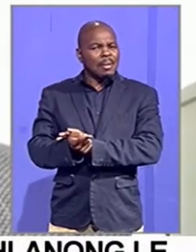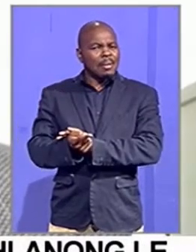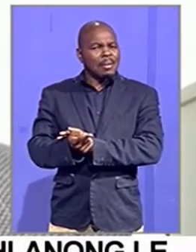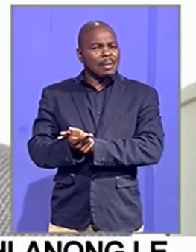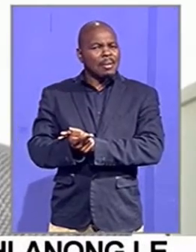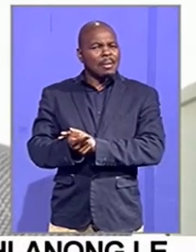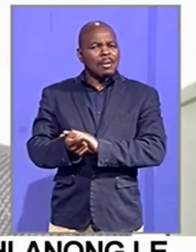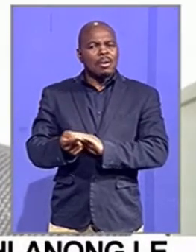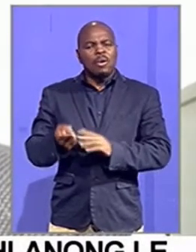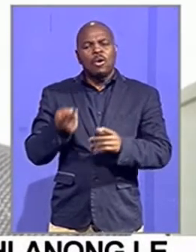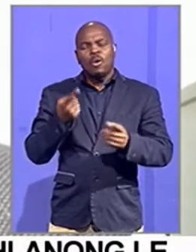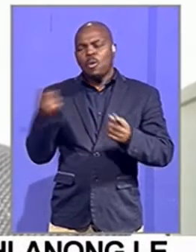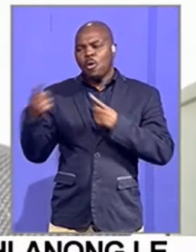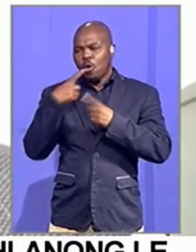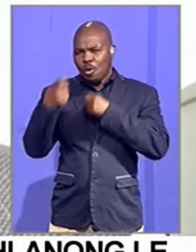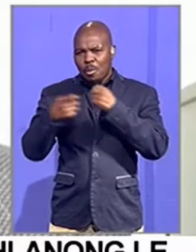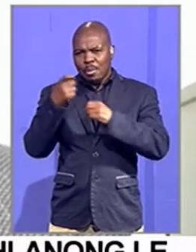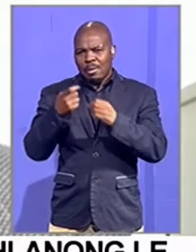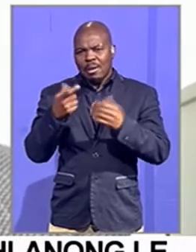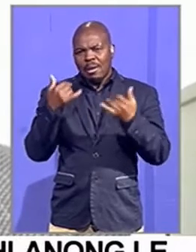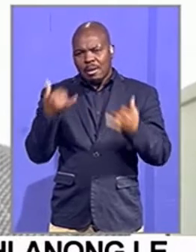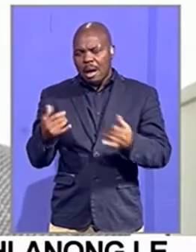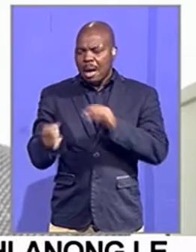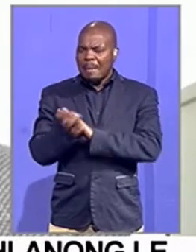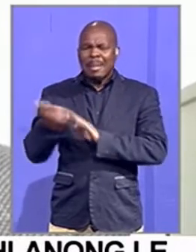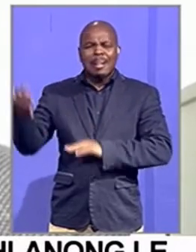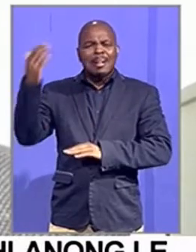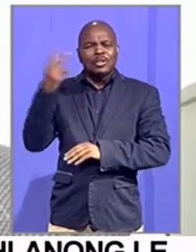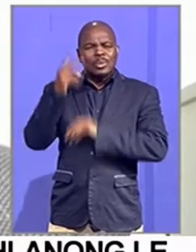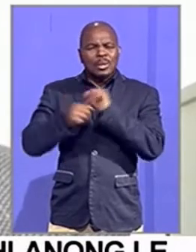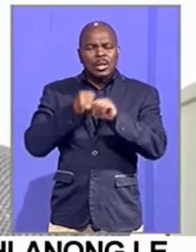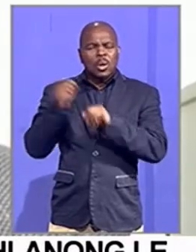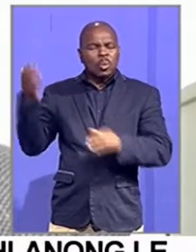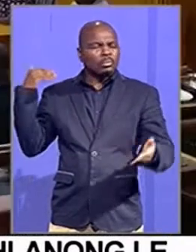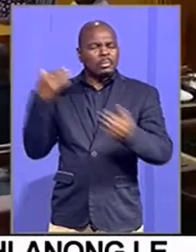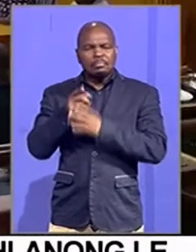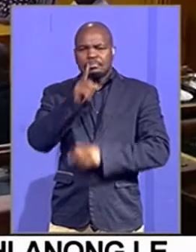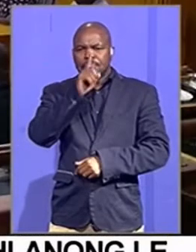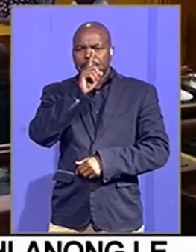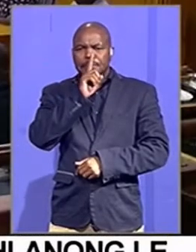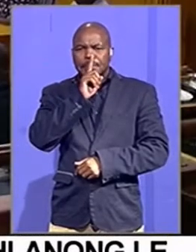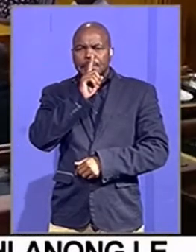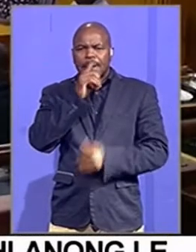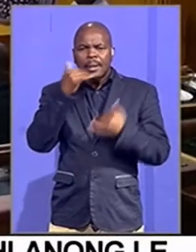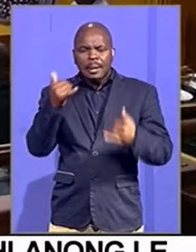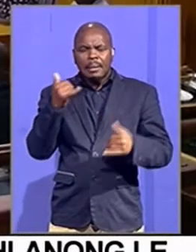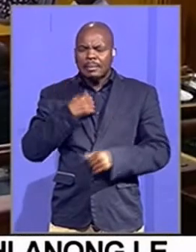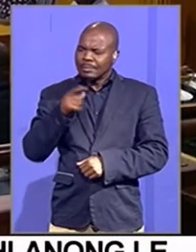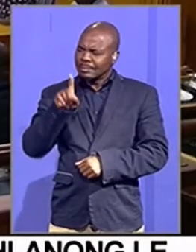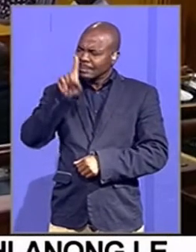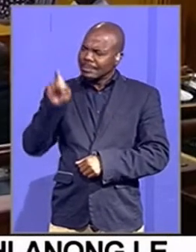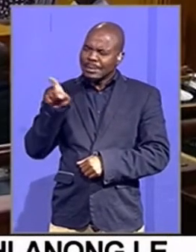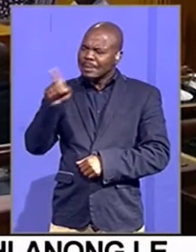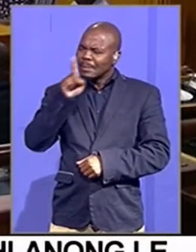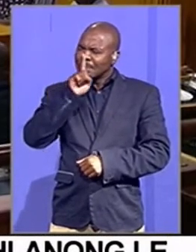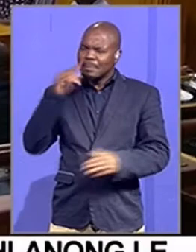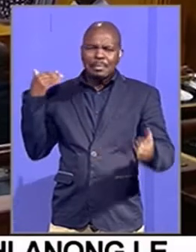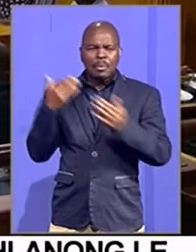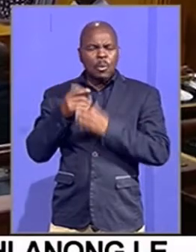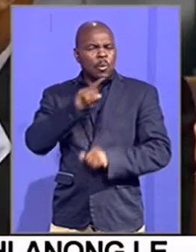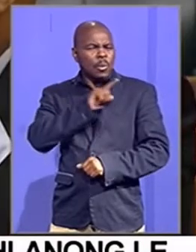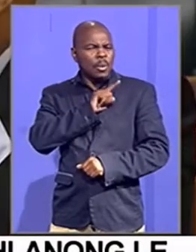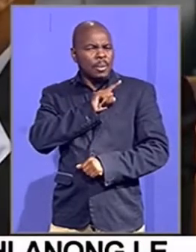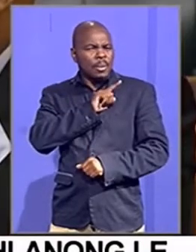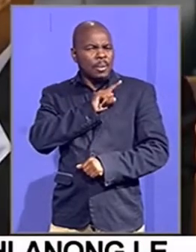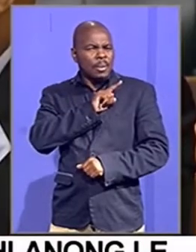latofatšang ena ntate Fraser e le gona e fela nako e ka moka o be a gomotse o iputse gore na o ba gomoletšeng iputse